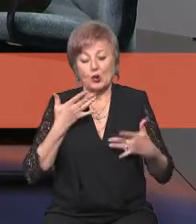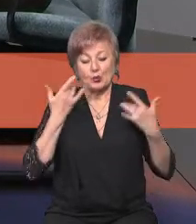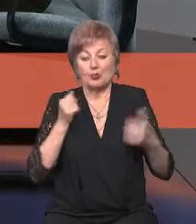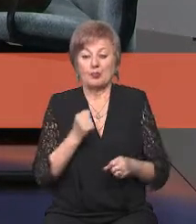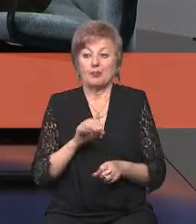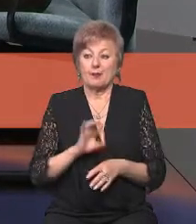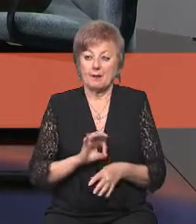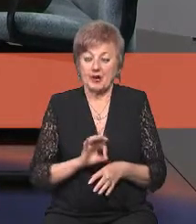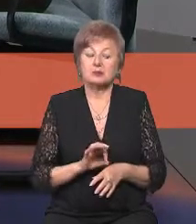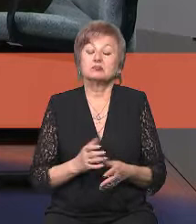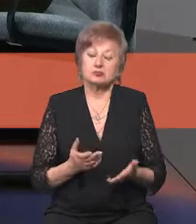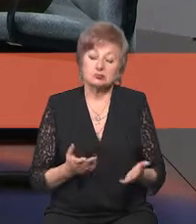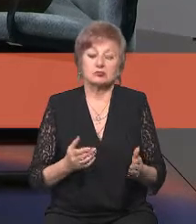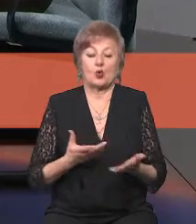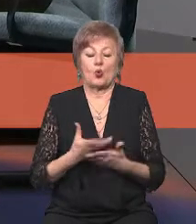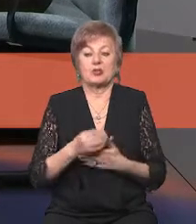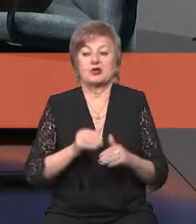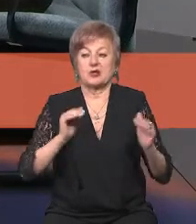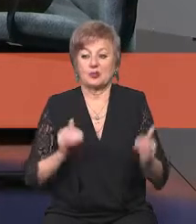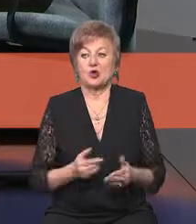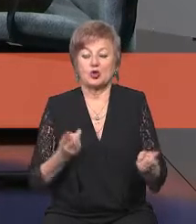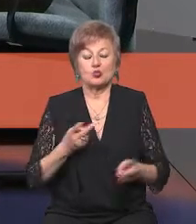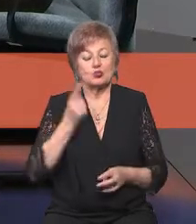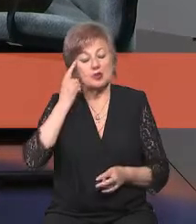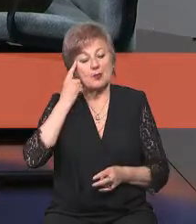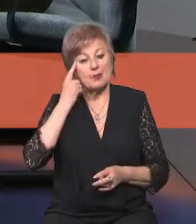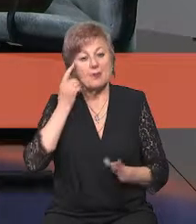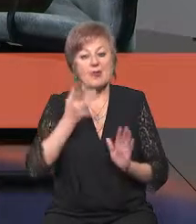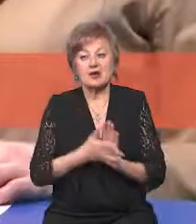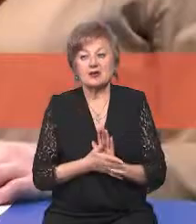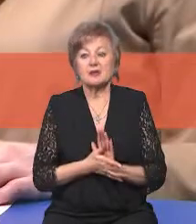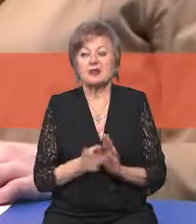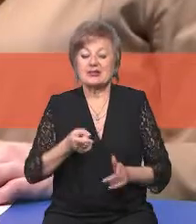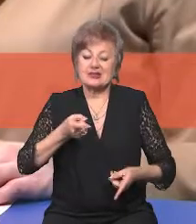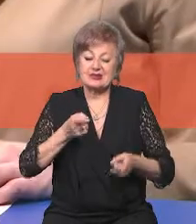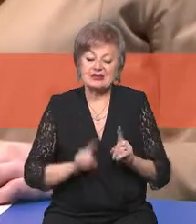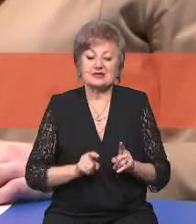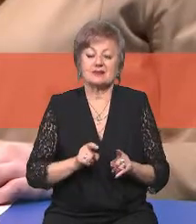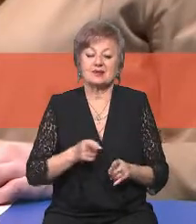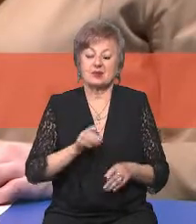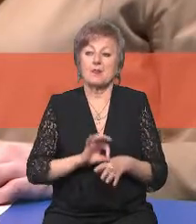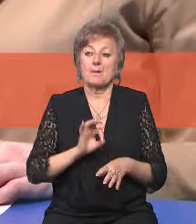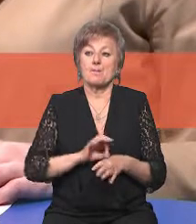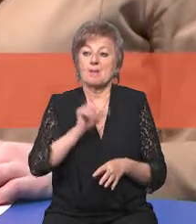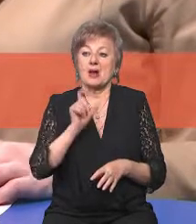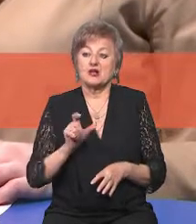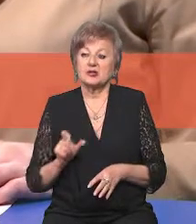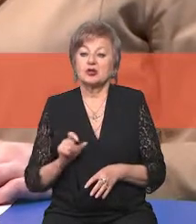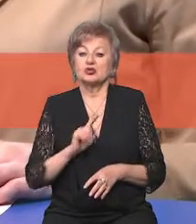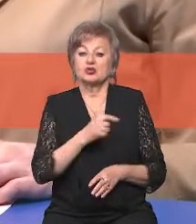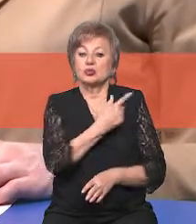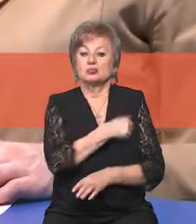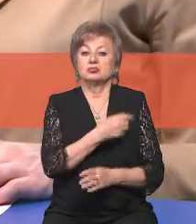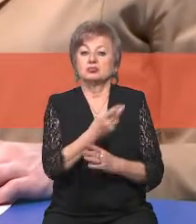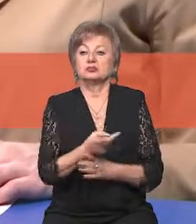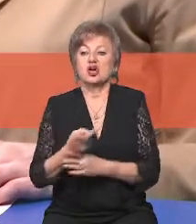захворювання, оплата буде менша. Тому треба розуміти, що яка дійсна кількість пацієнтів, які потребують госпіталізації, є